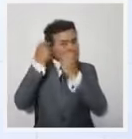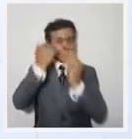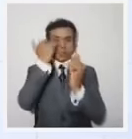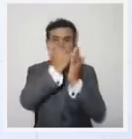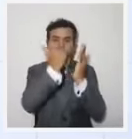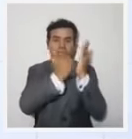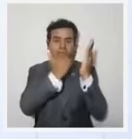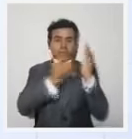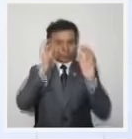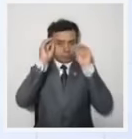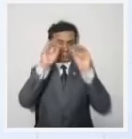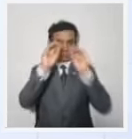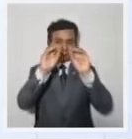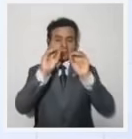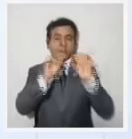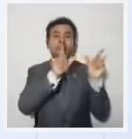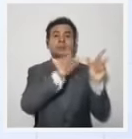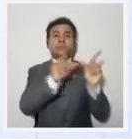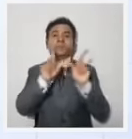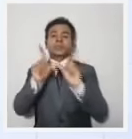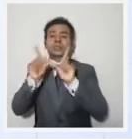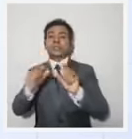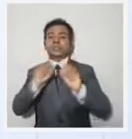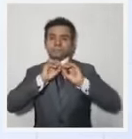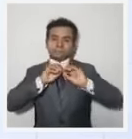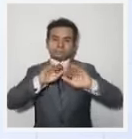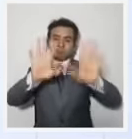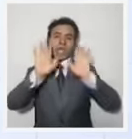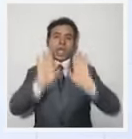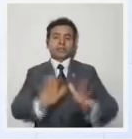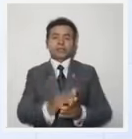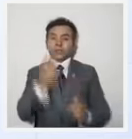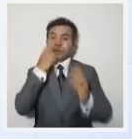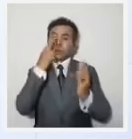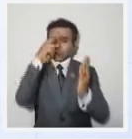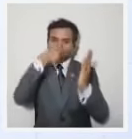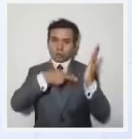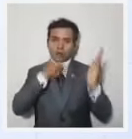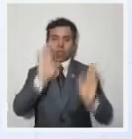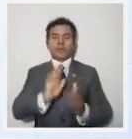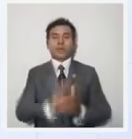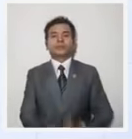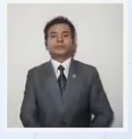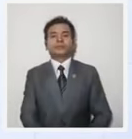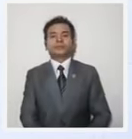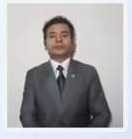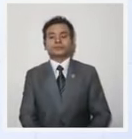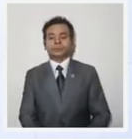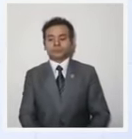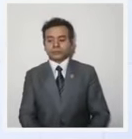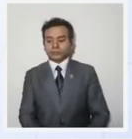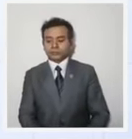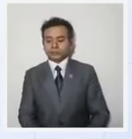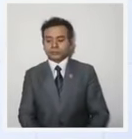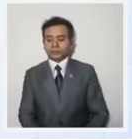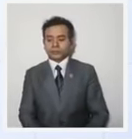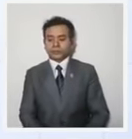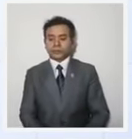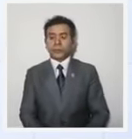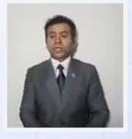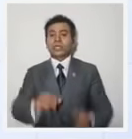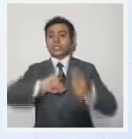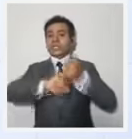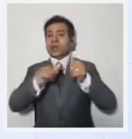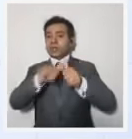কীভাবে এই জিনিসগুলো সঠিকভাবে পালন করবেন সেই বিষয়ে গাইডলাইনগুলো দেওয়া আছে আমাদের এই প্রতিবন্ধীর বিষয়ে